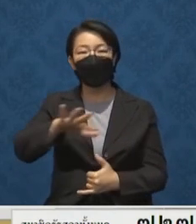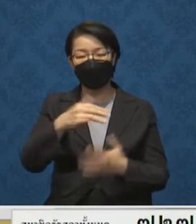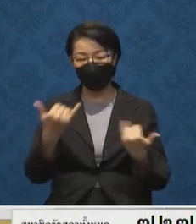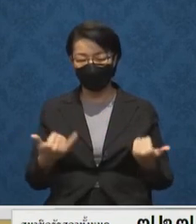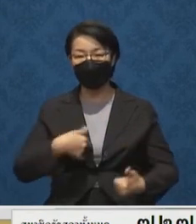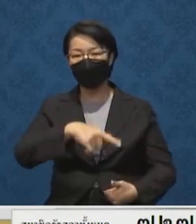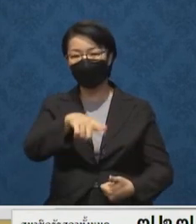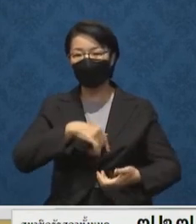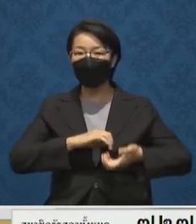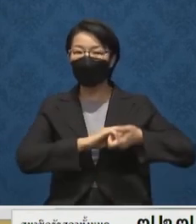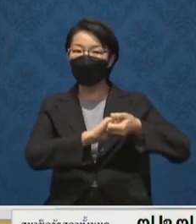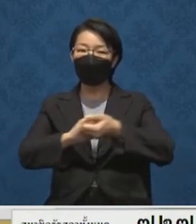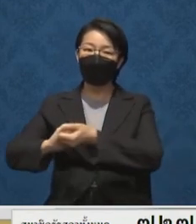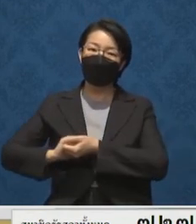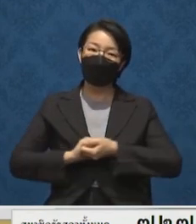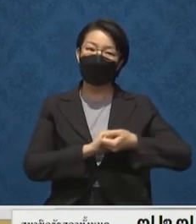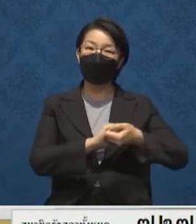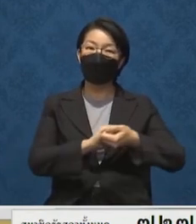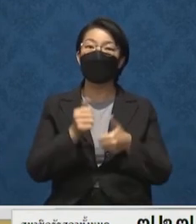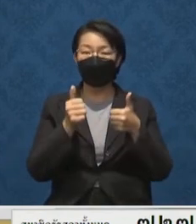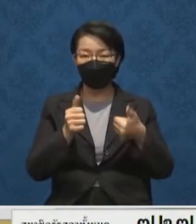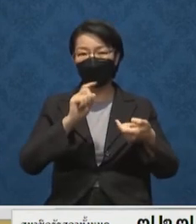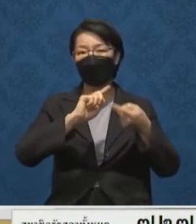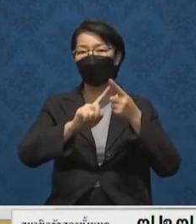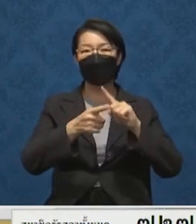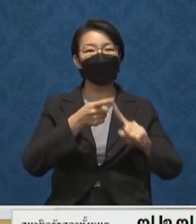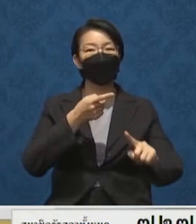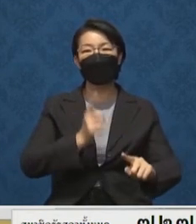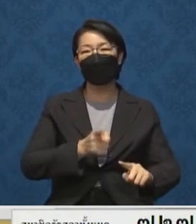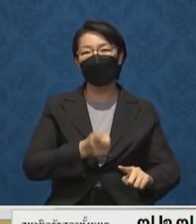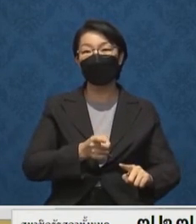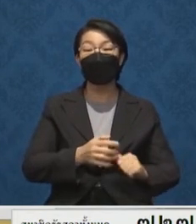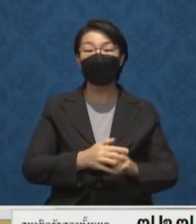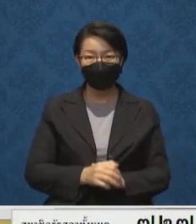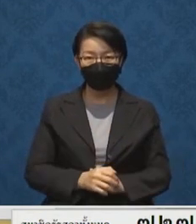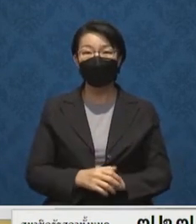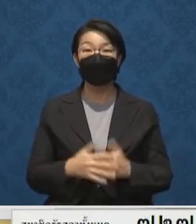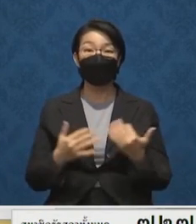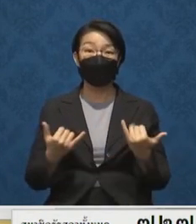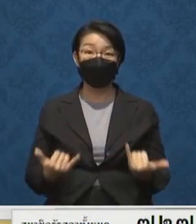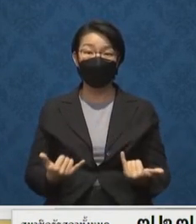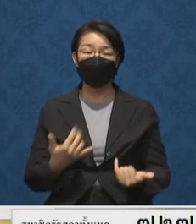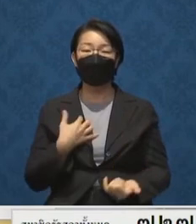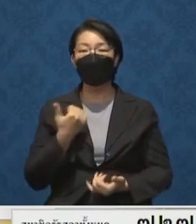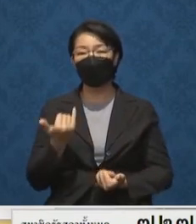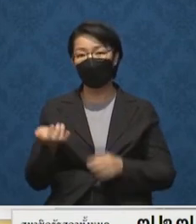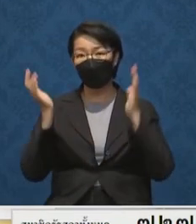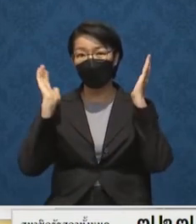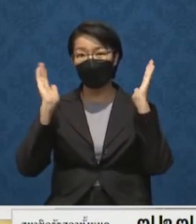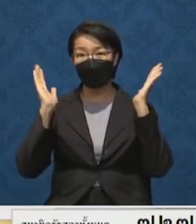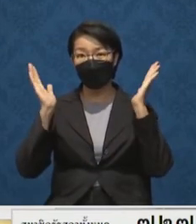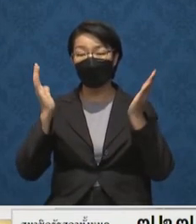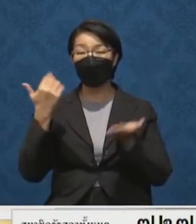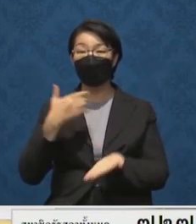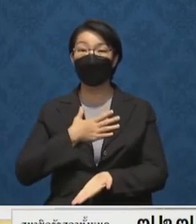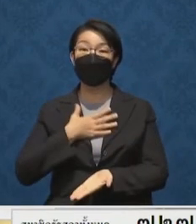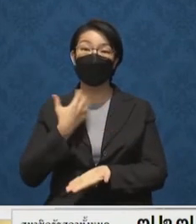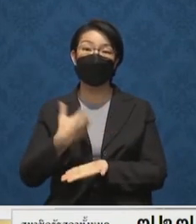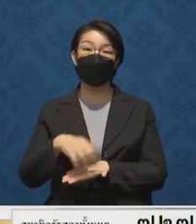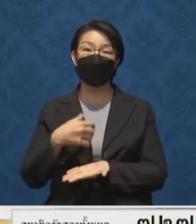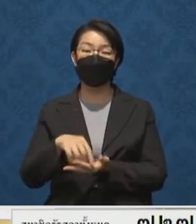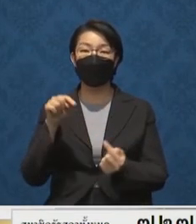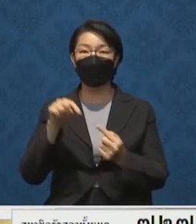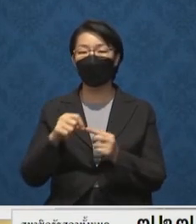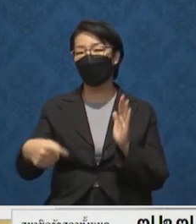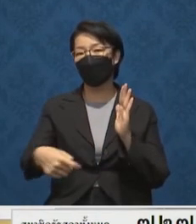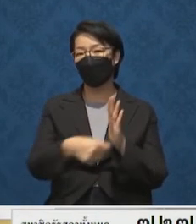ที่ดีและเปเพื่อนกนเหมืเดิมครับเพราฉนั้นสิ่งที่ผมจะอภิปรายใวัี้ถเป็เรื่องของหลก